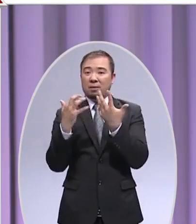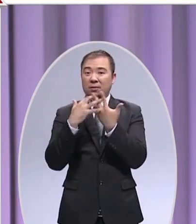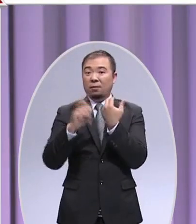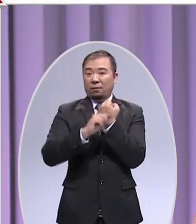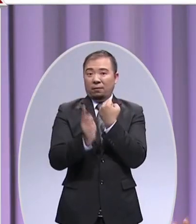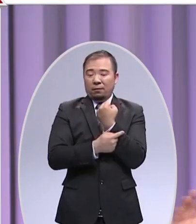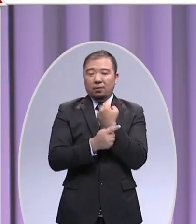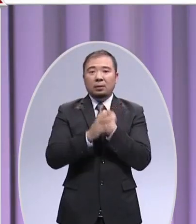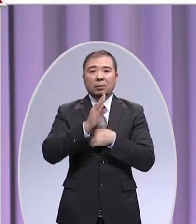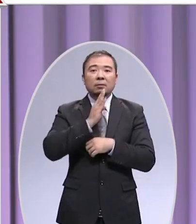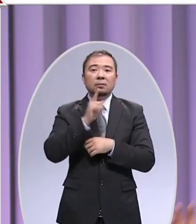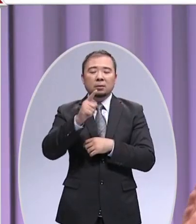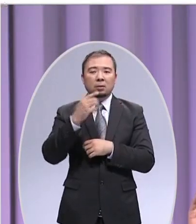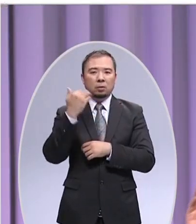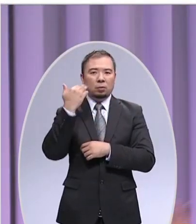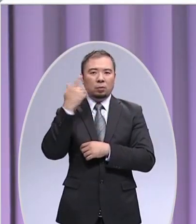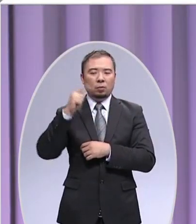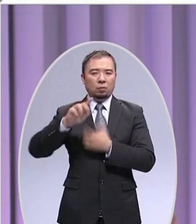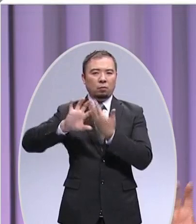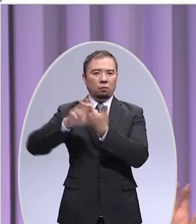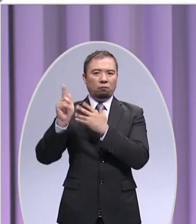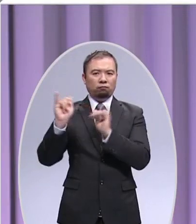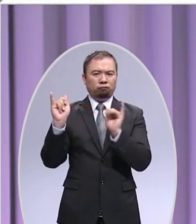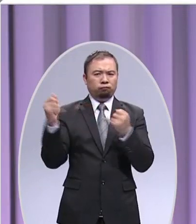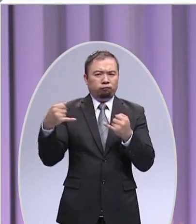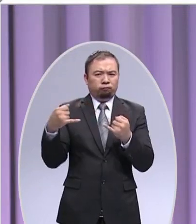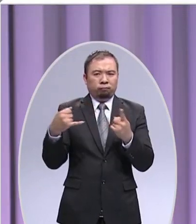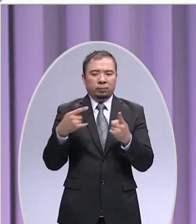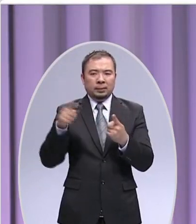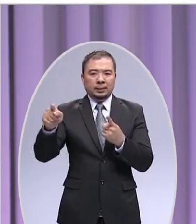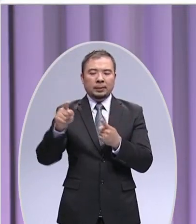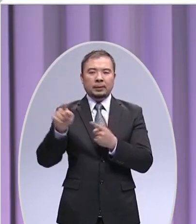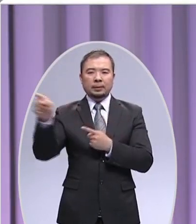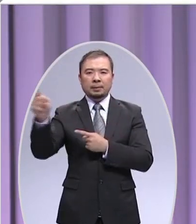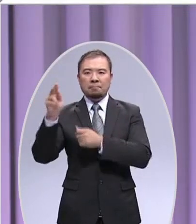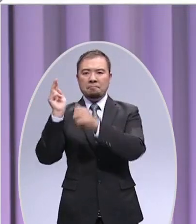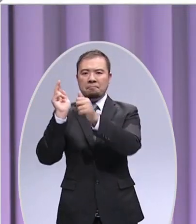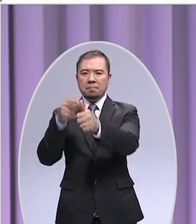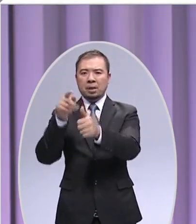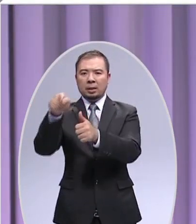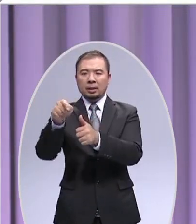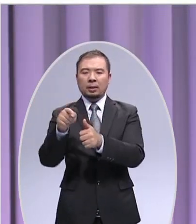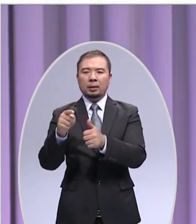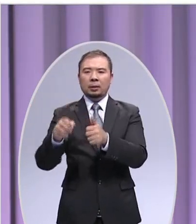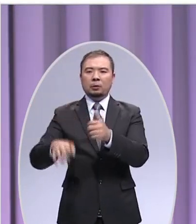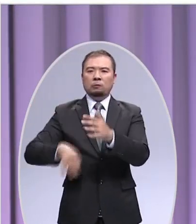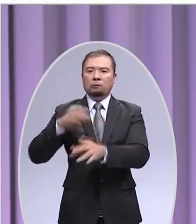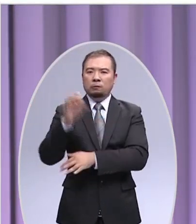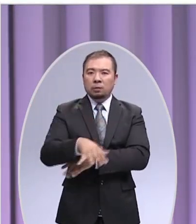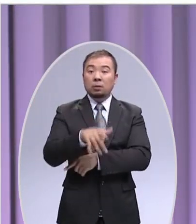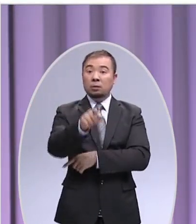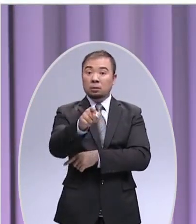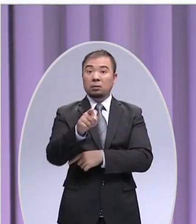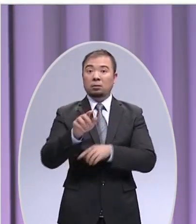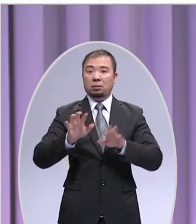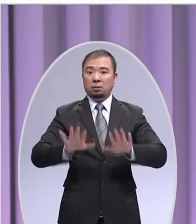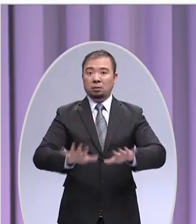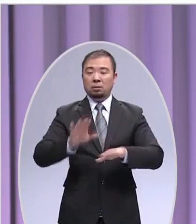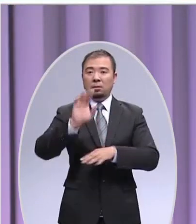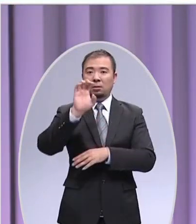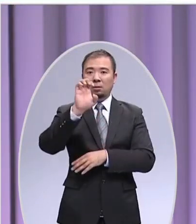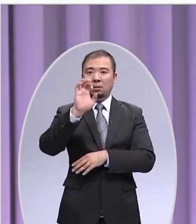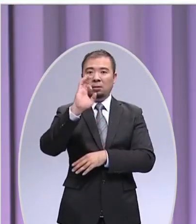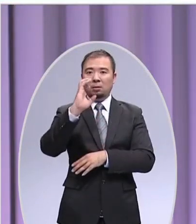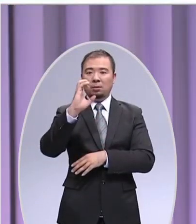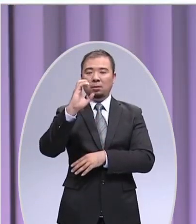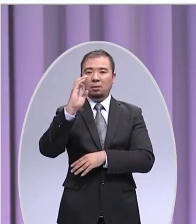境外的敌对势力的委托、资助等等，但是你这一次到 APEC 去是中华民国的